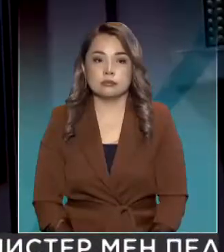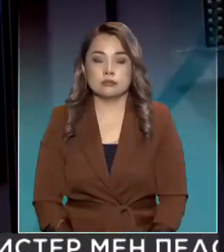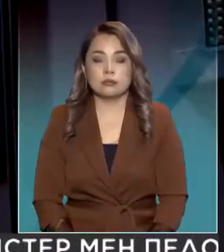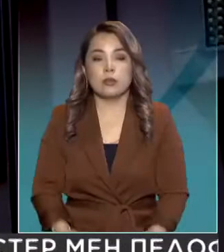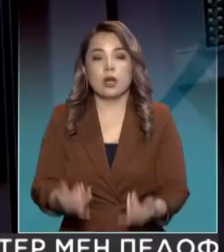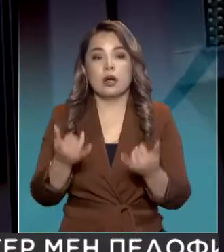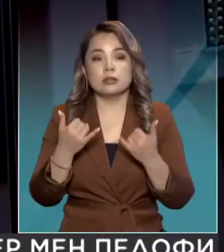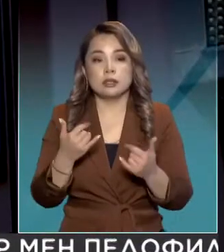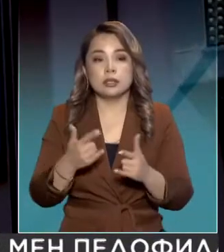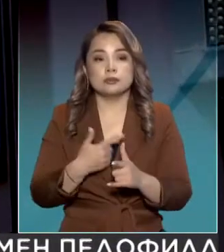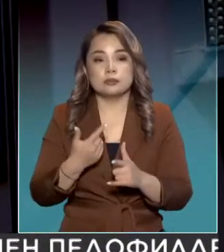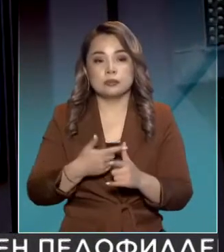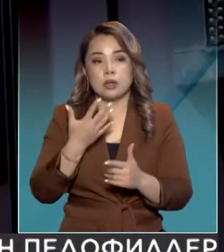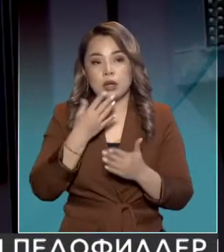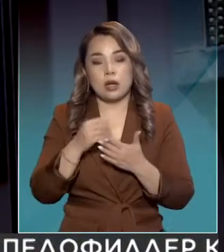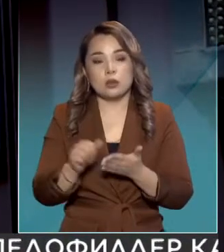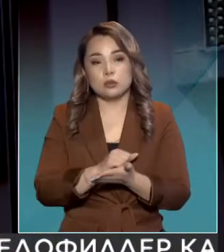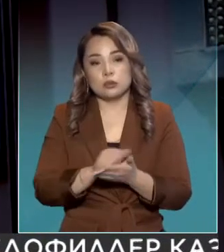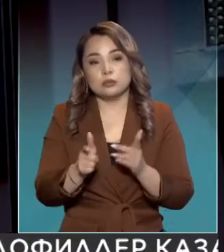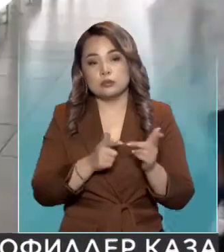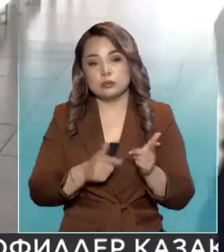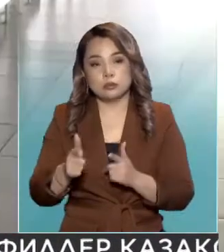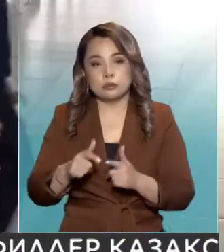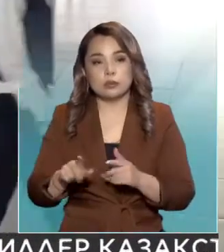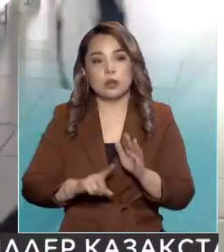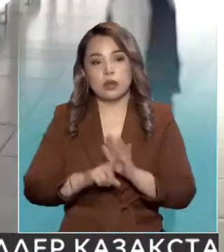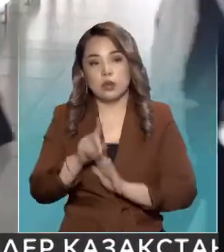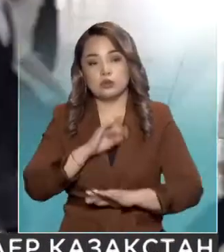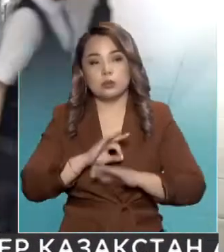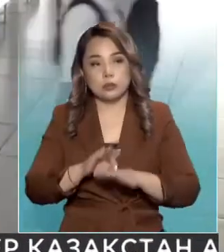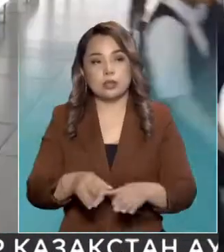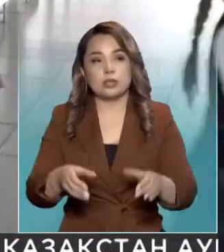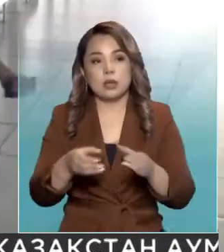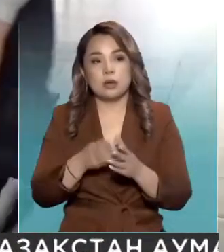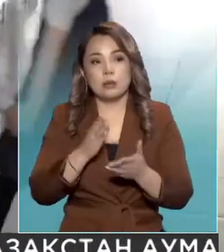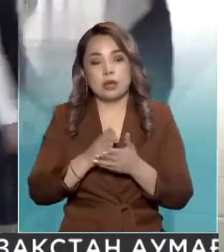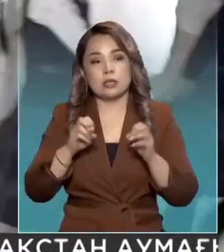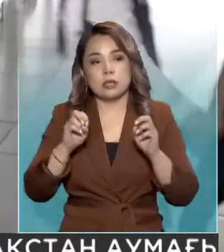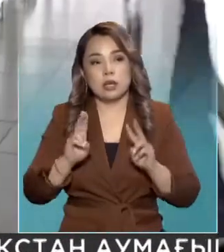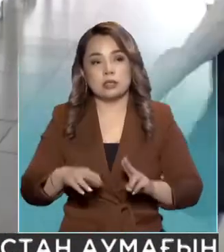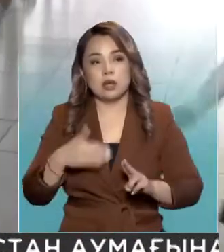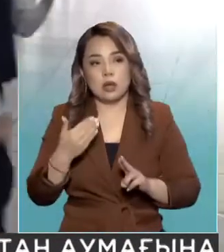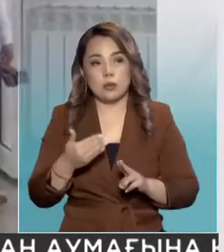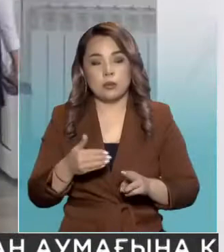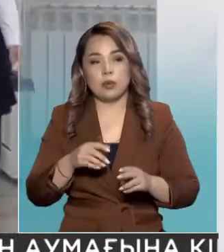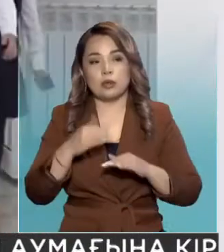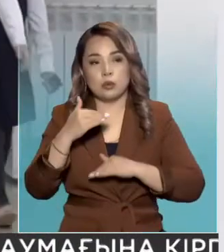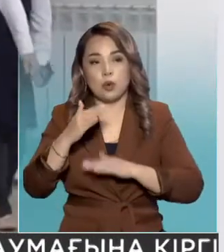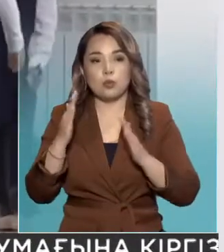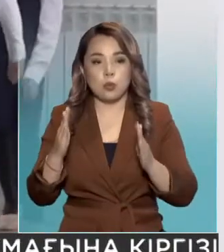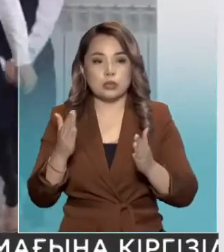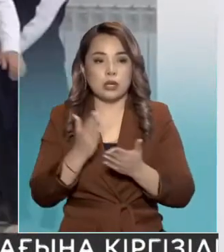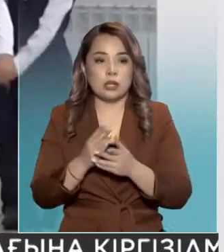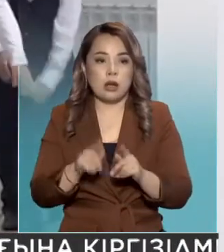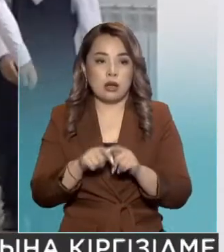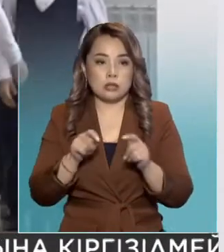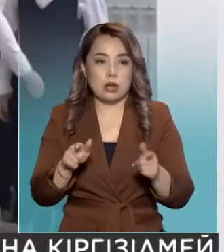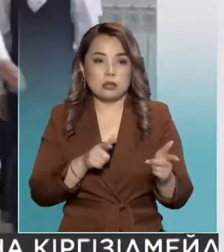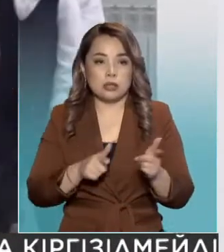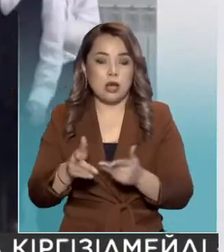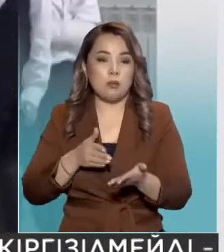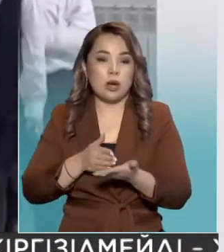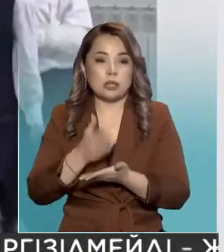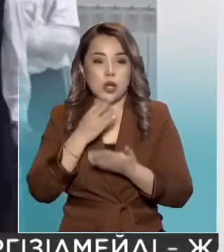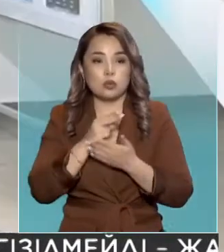Қазіргі таңда аталған нысандарда құжаттарды рәсімдеу жұмыстары басталып, тарихи тұлғаға арналған бұрыштар әзірленуде. Алдағы уақытта да бұл